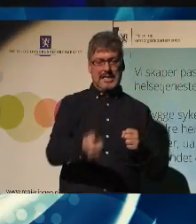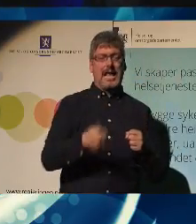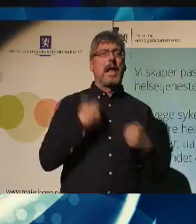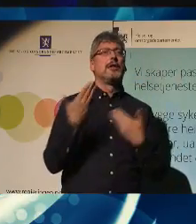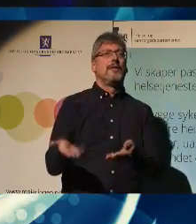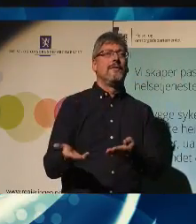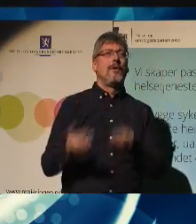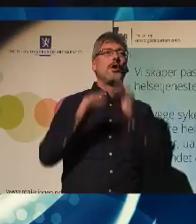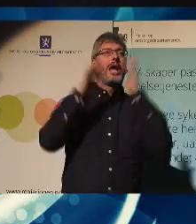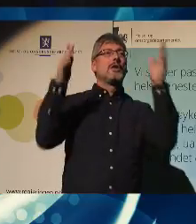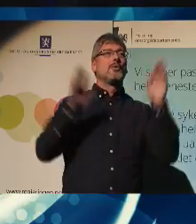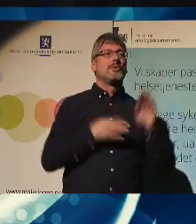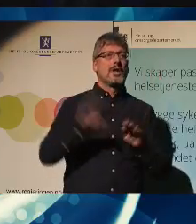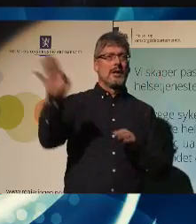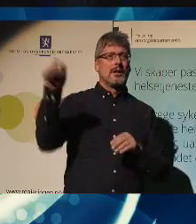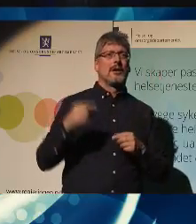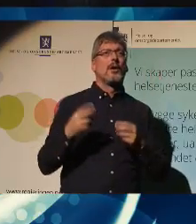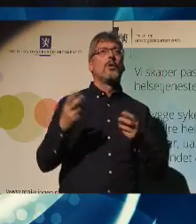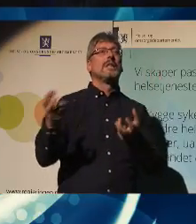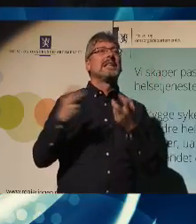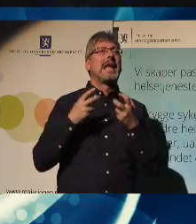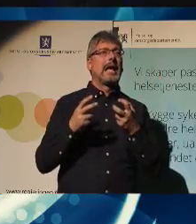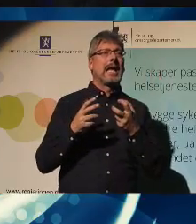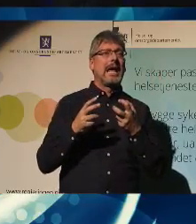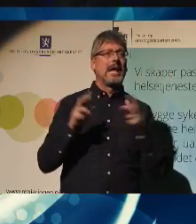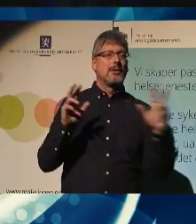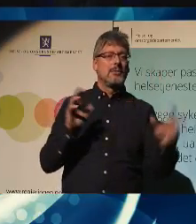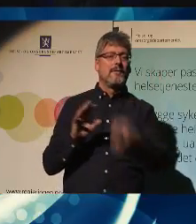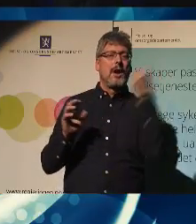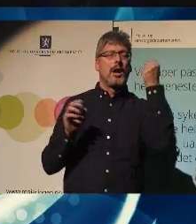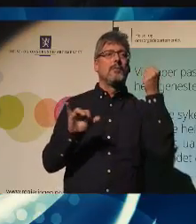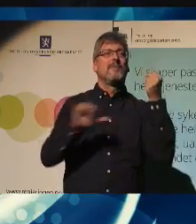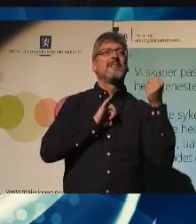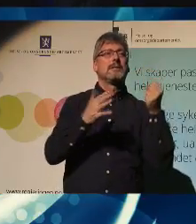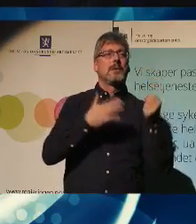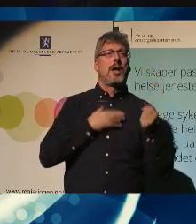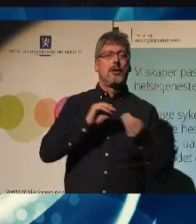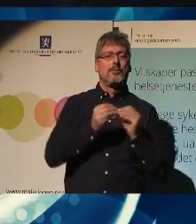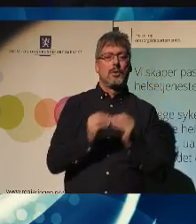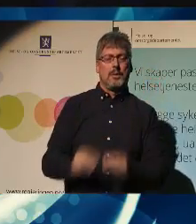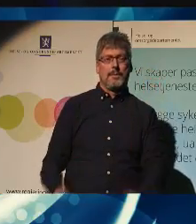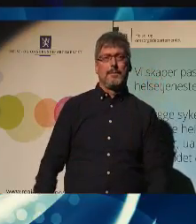livet. Og de trenger å bli fanget opp hvis man har problemer.